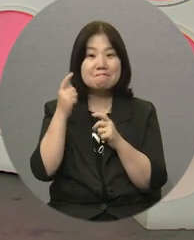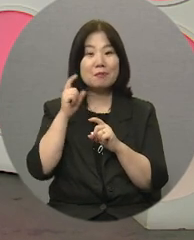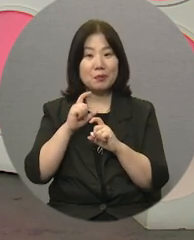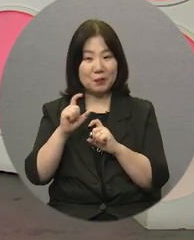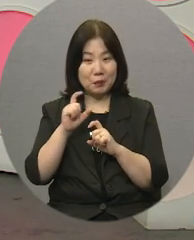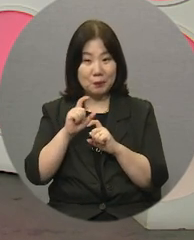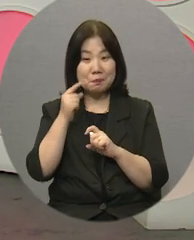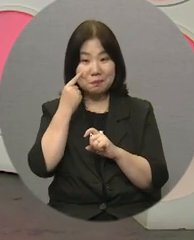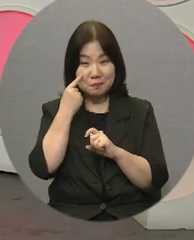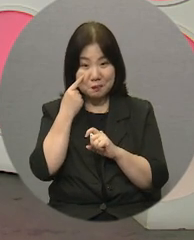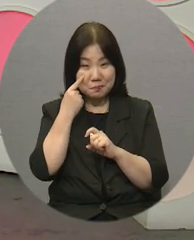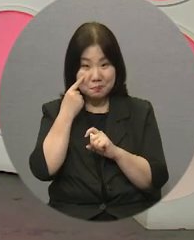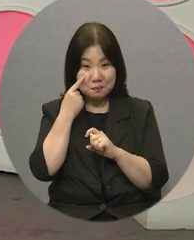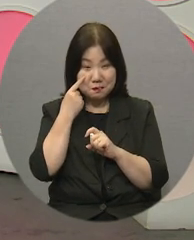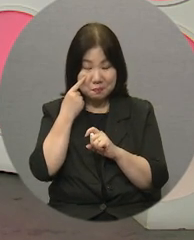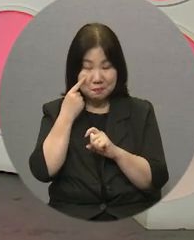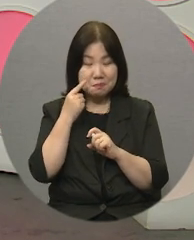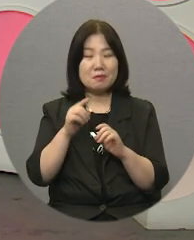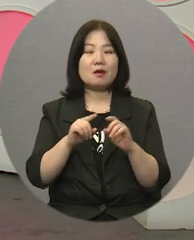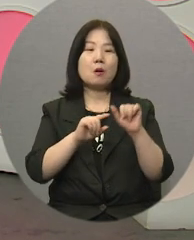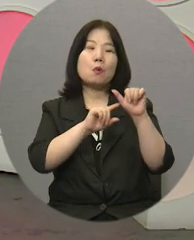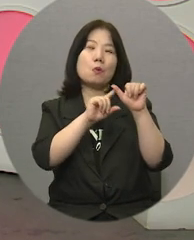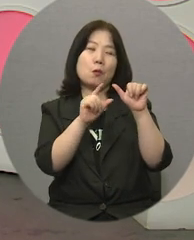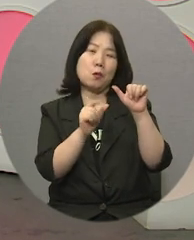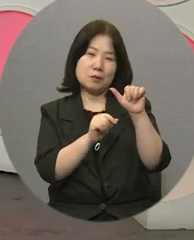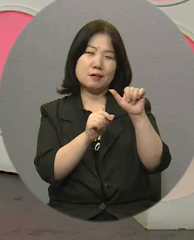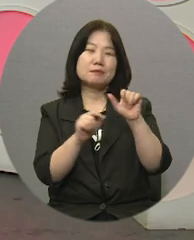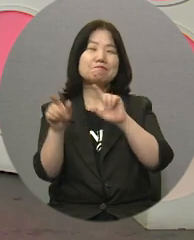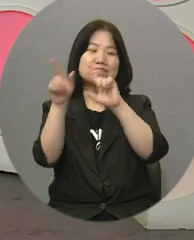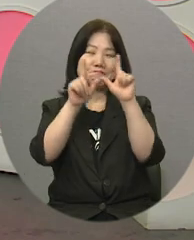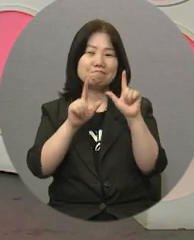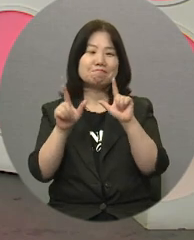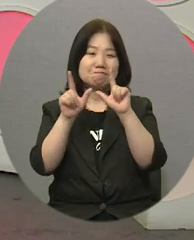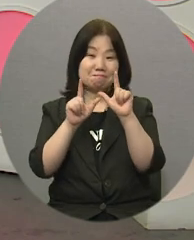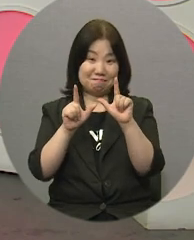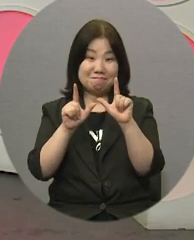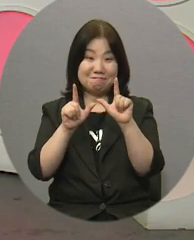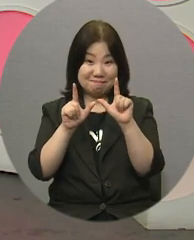한번 해보면서 5월 달을 한번 지내보는 것도 나쁘지 않을 것 같아요. 네.